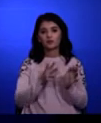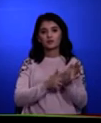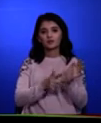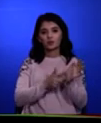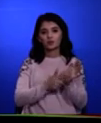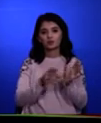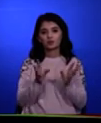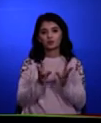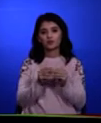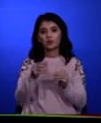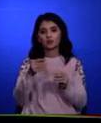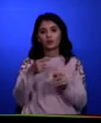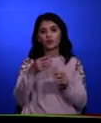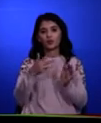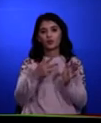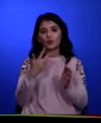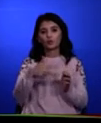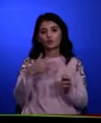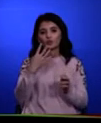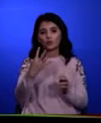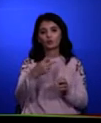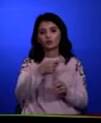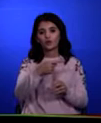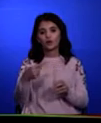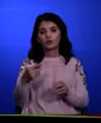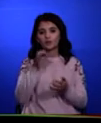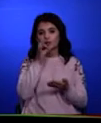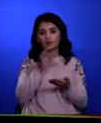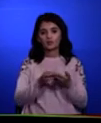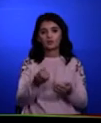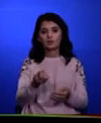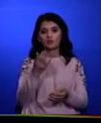87 bilan 34 ning ayirmasi-chi?